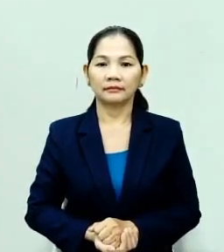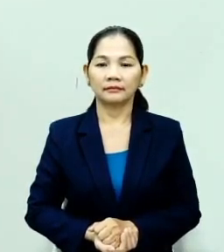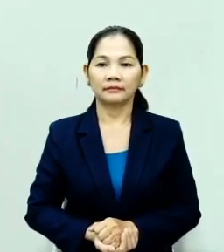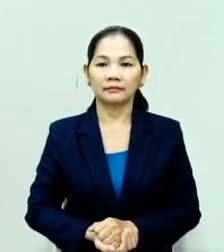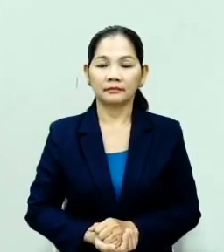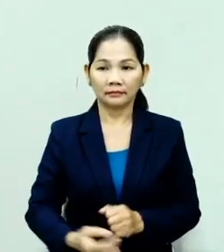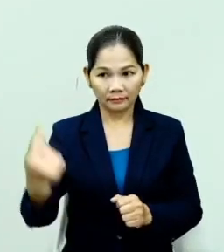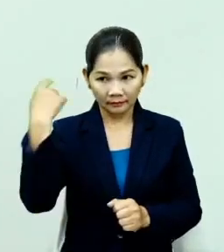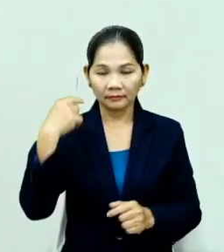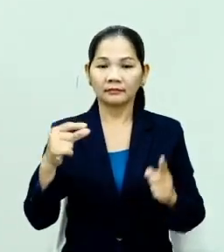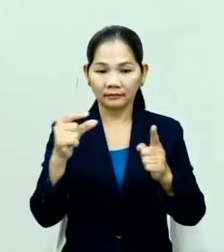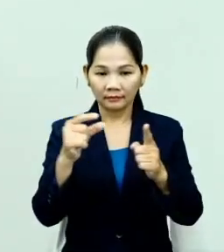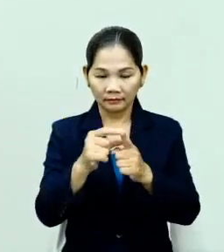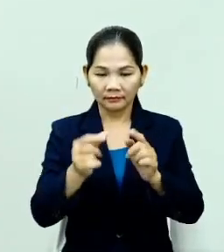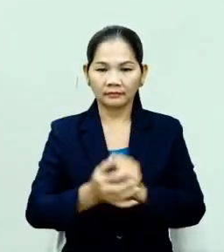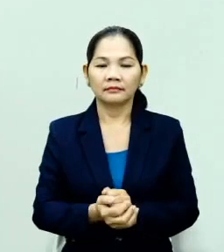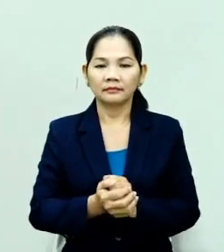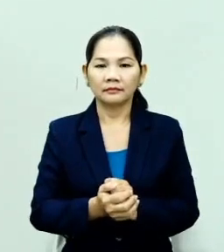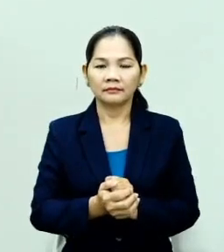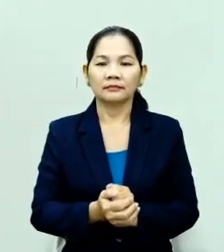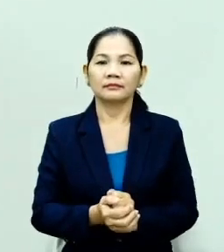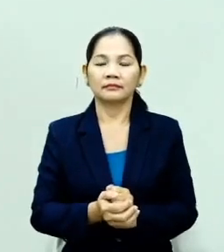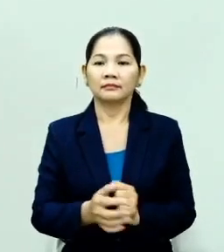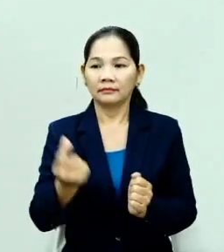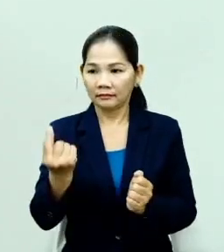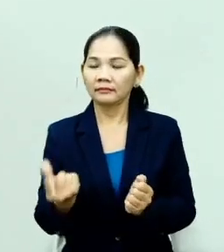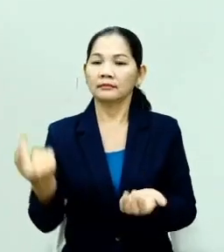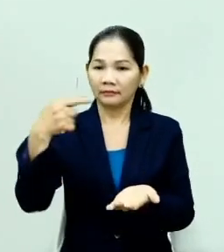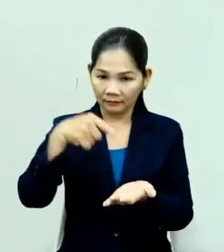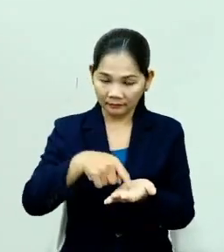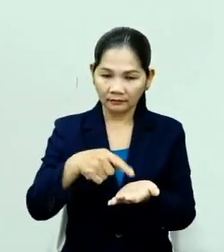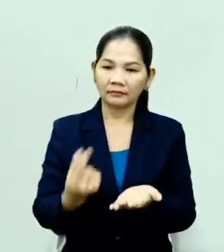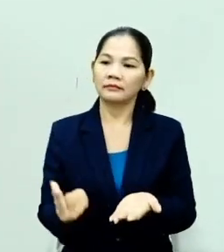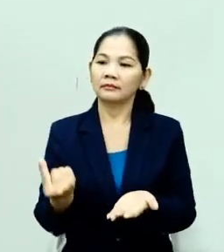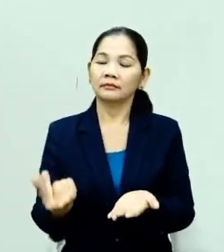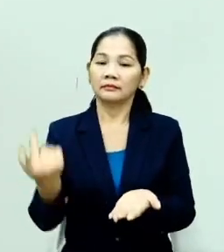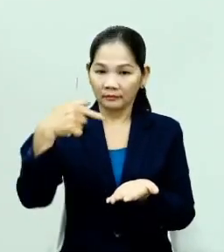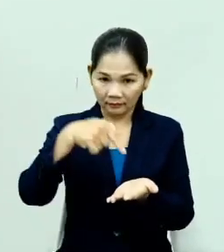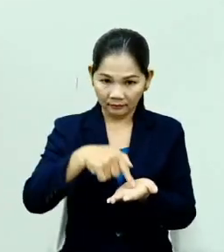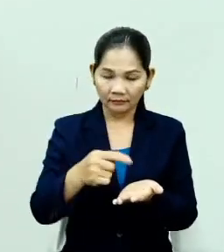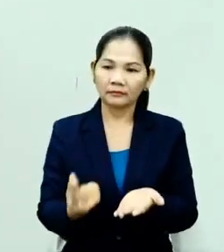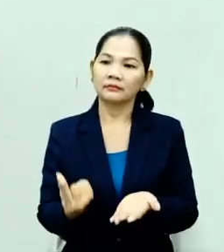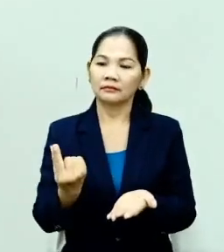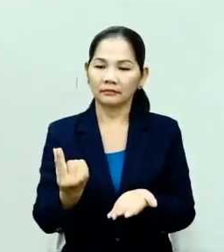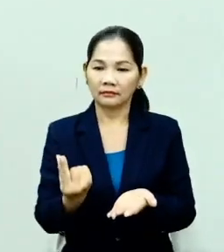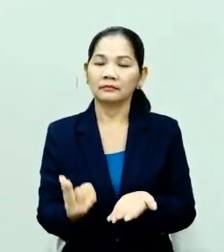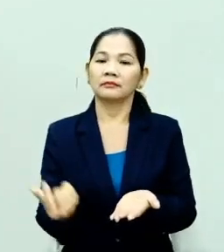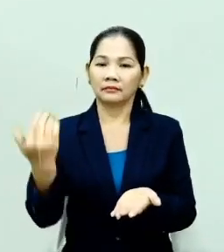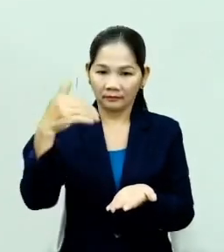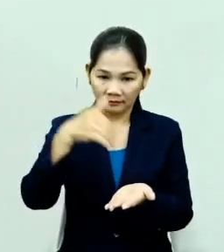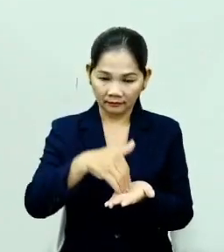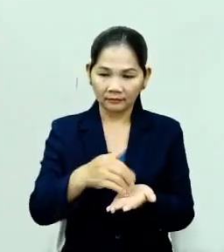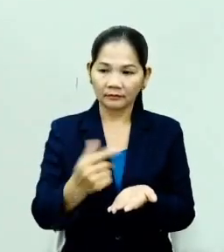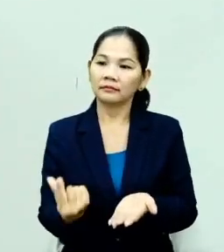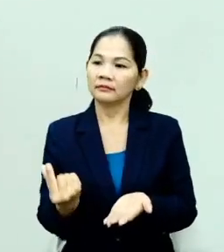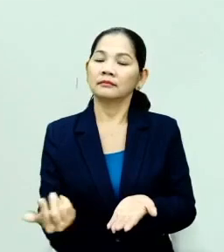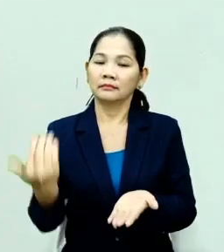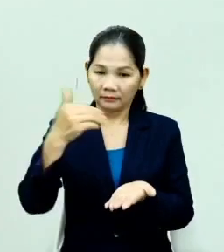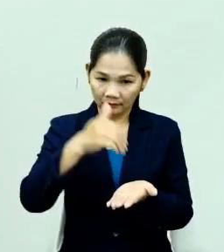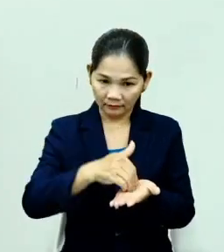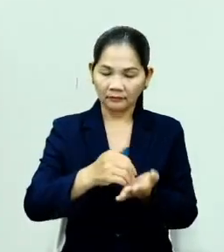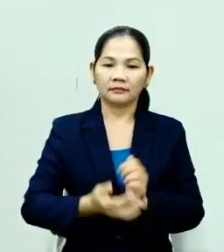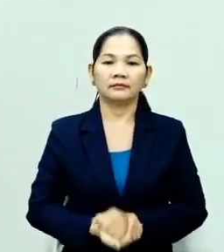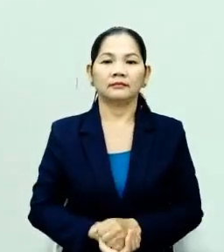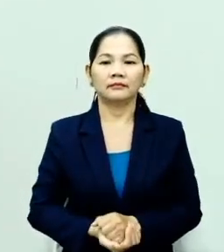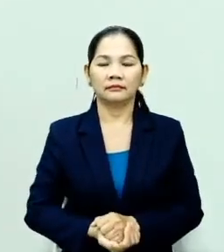cha bị này ăn thá mà đong mà cà cha mặt đong tiết con mặt đong mặt cà